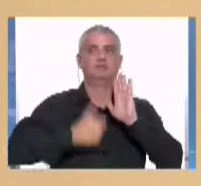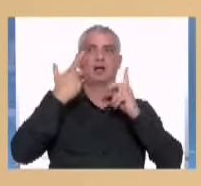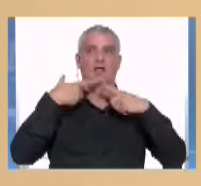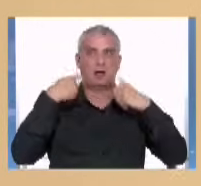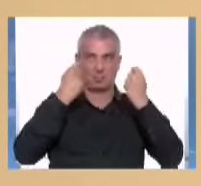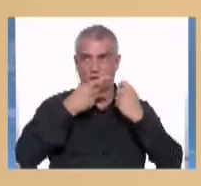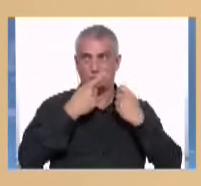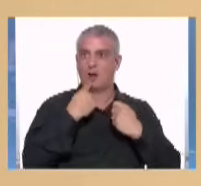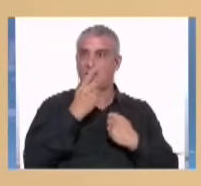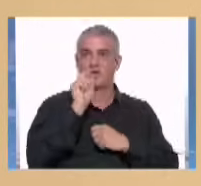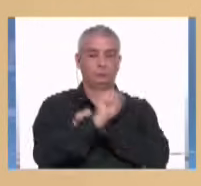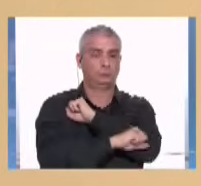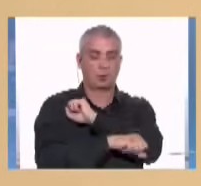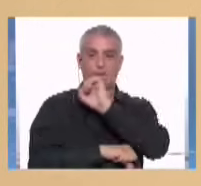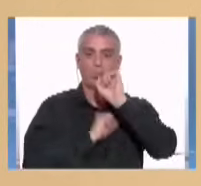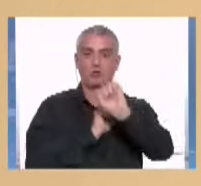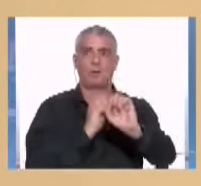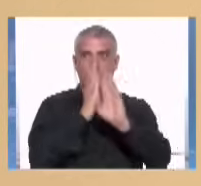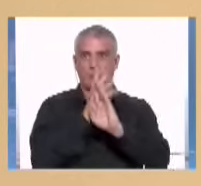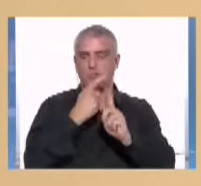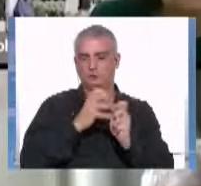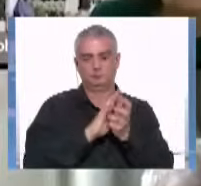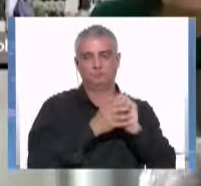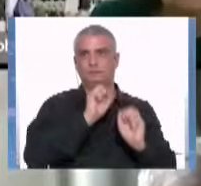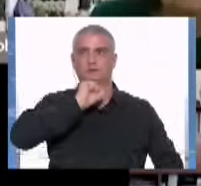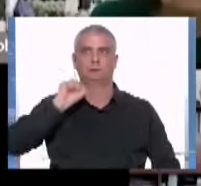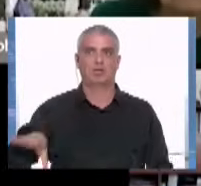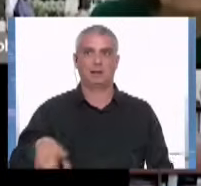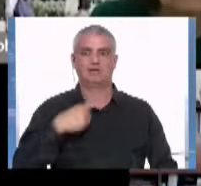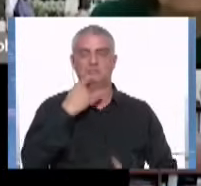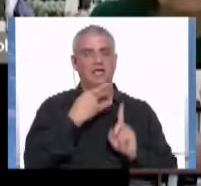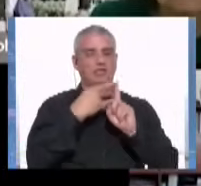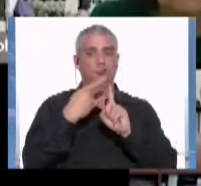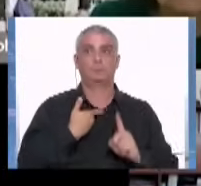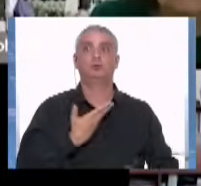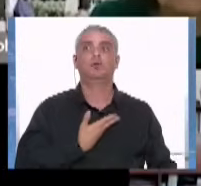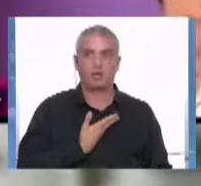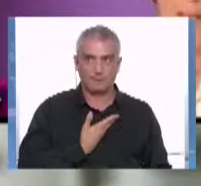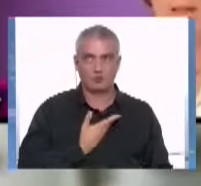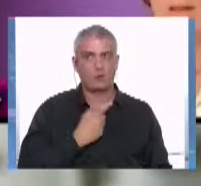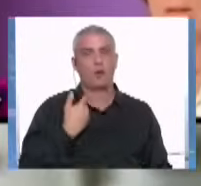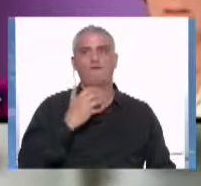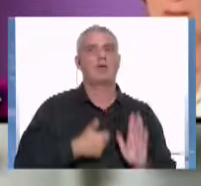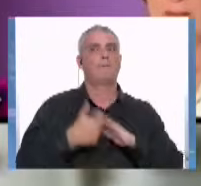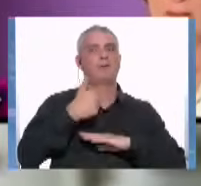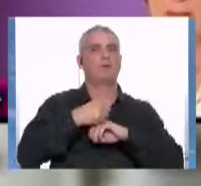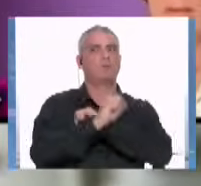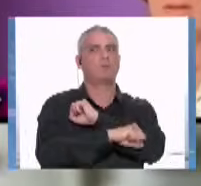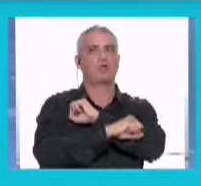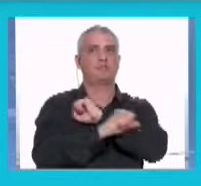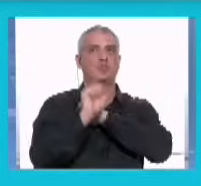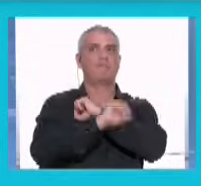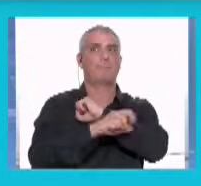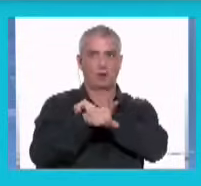החינוך לדווח על סטודנטים תומכי טרור, זרקתי אותו לפח. שיחת זום שהגיעה לידינו ובה בכירים מהאוניברסיטאות